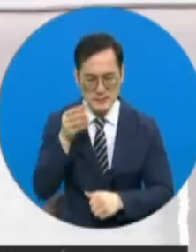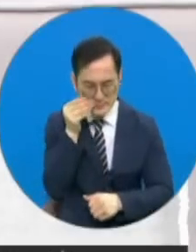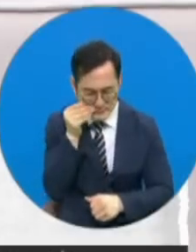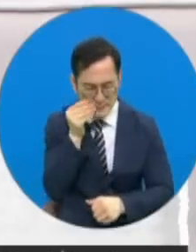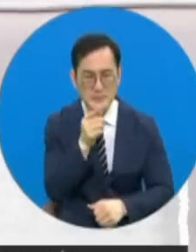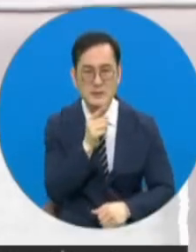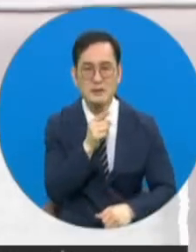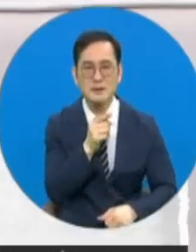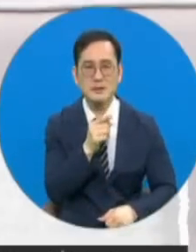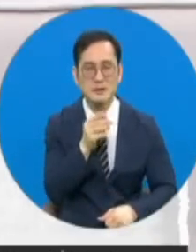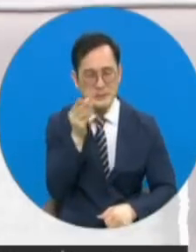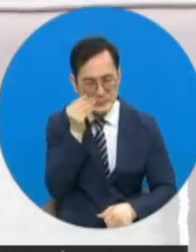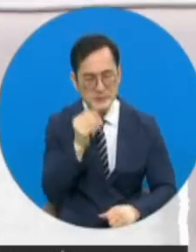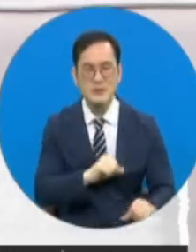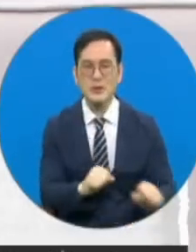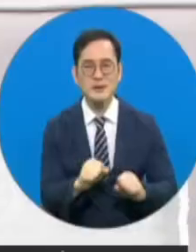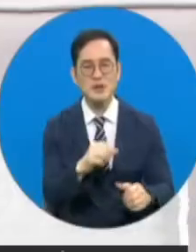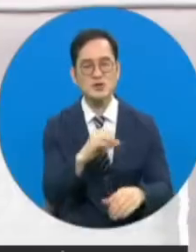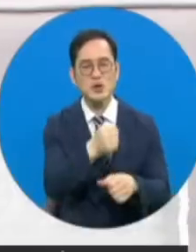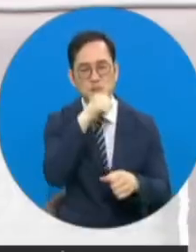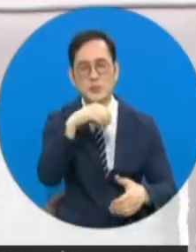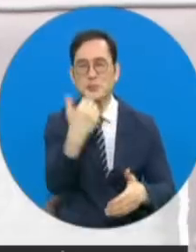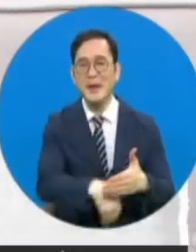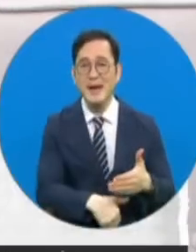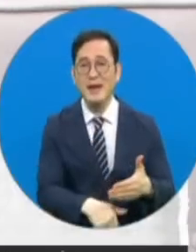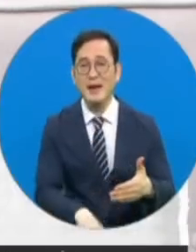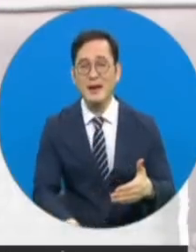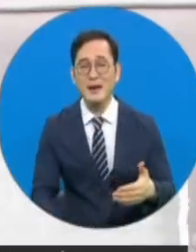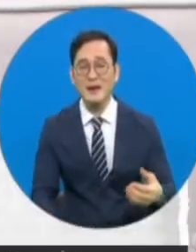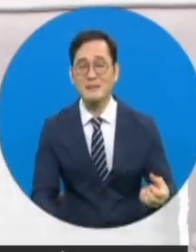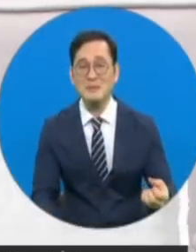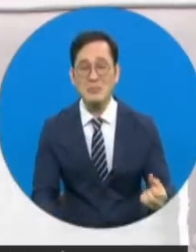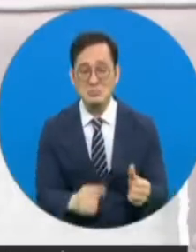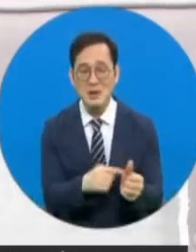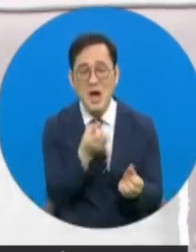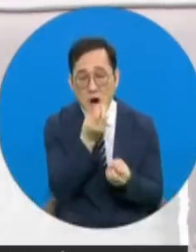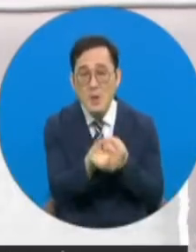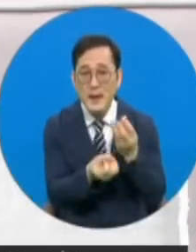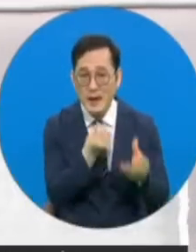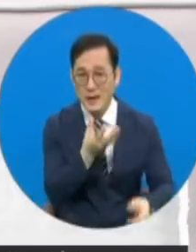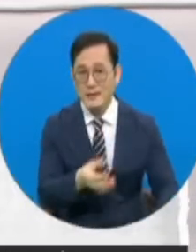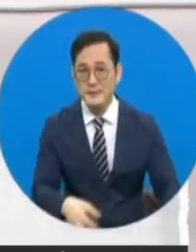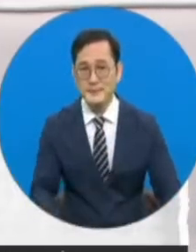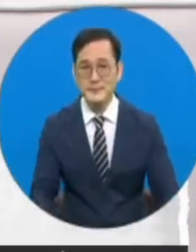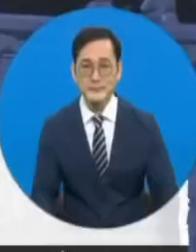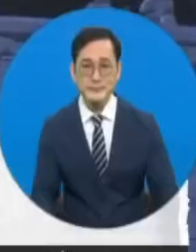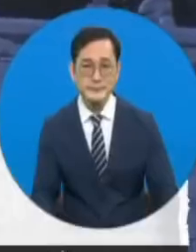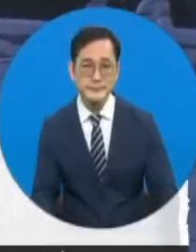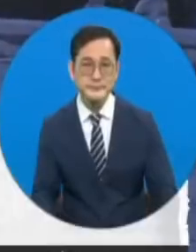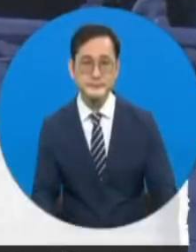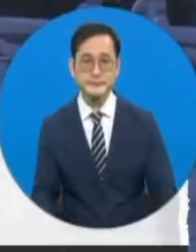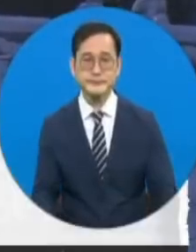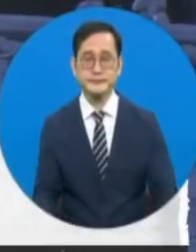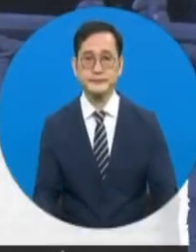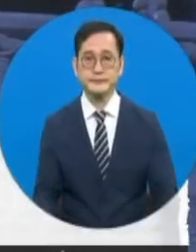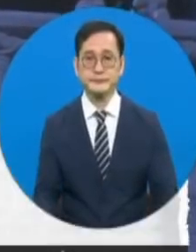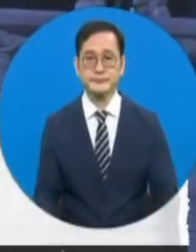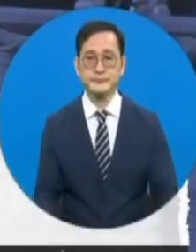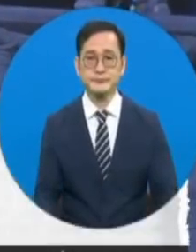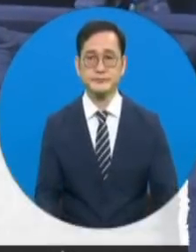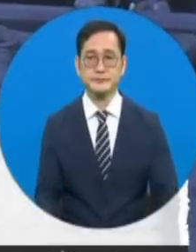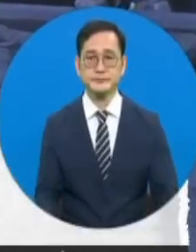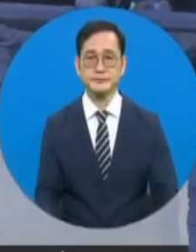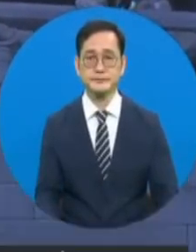묵시적 동의나 재가가 있었다 그렇게 주장을 하고 있는 걸로 알려져 있지 않습니까 자 그럼 김병민 최고위원님 여당 지도부잖아요